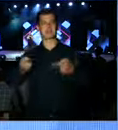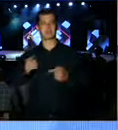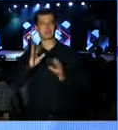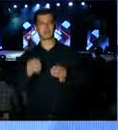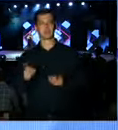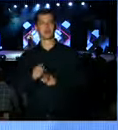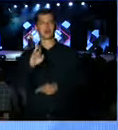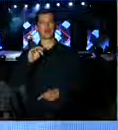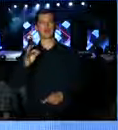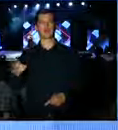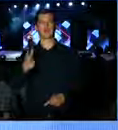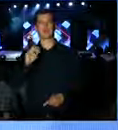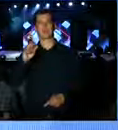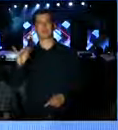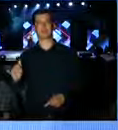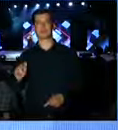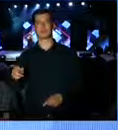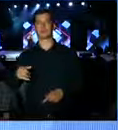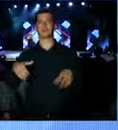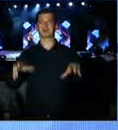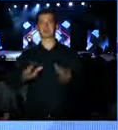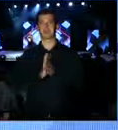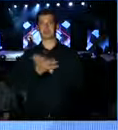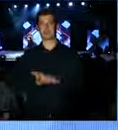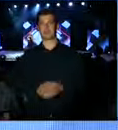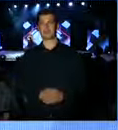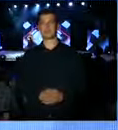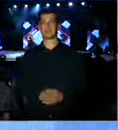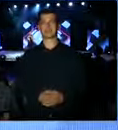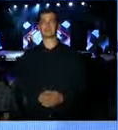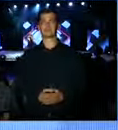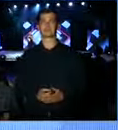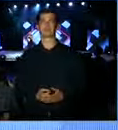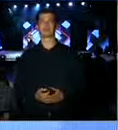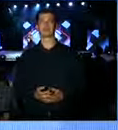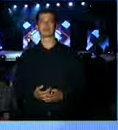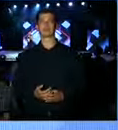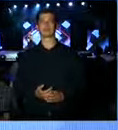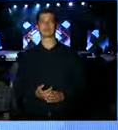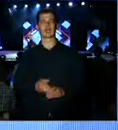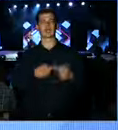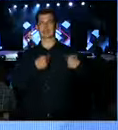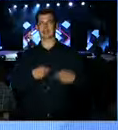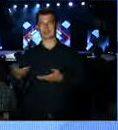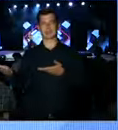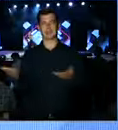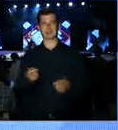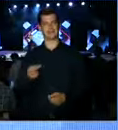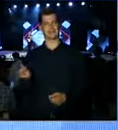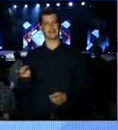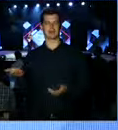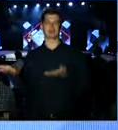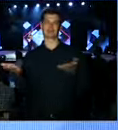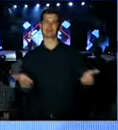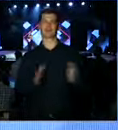Robert Kwiatkowski, prezes Państwowego Funduszu Rehabilitacji Osób Niepełnosprawnych. Serdecznie zapraszamy Państwa na